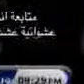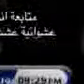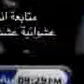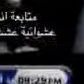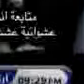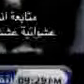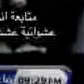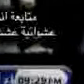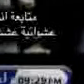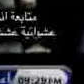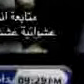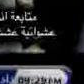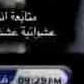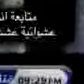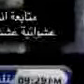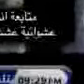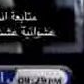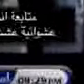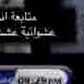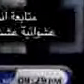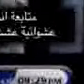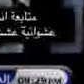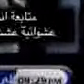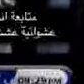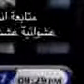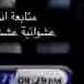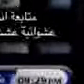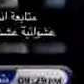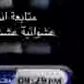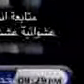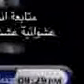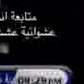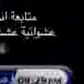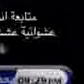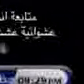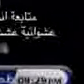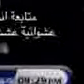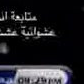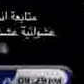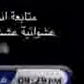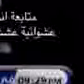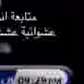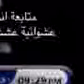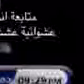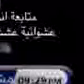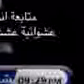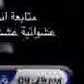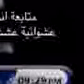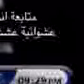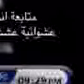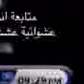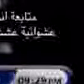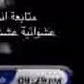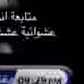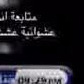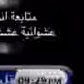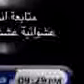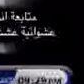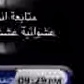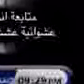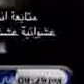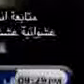النهاردة احنا بنبدأ مرحلة اعداد 30 شقة لأول مجموعة من سكان